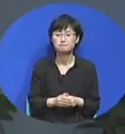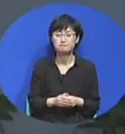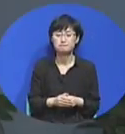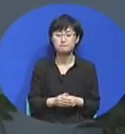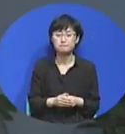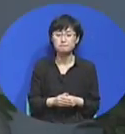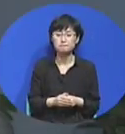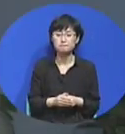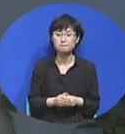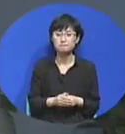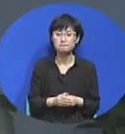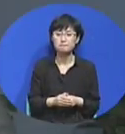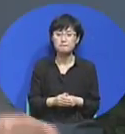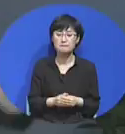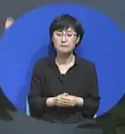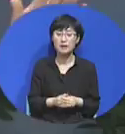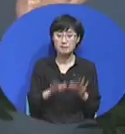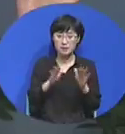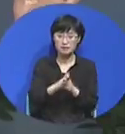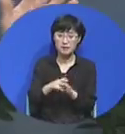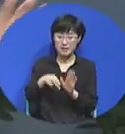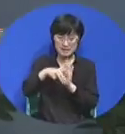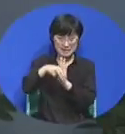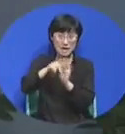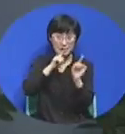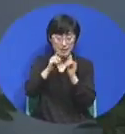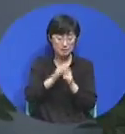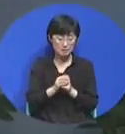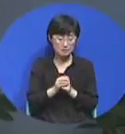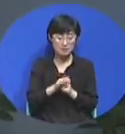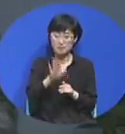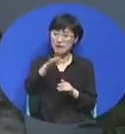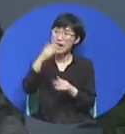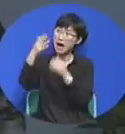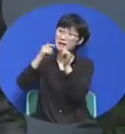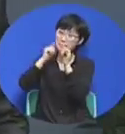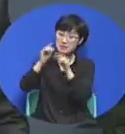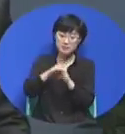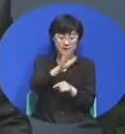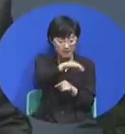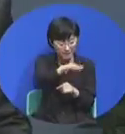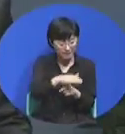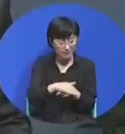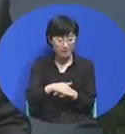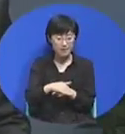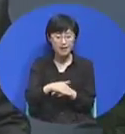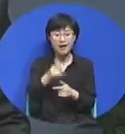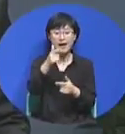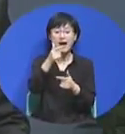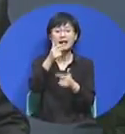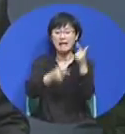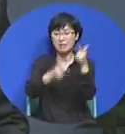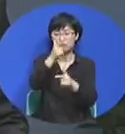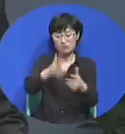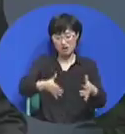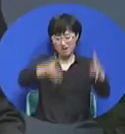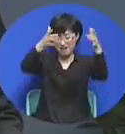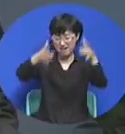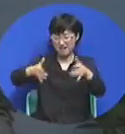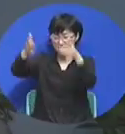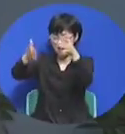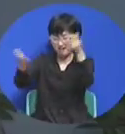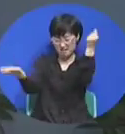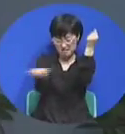say? 밤나무 상수리 나무가 다 베어도 그루터기는 남아 있게 될 거라 이랬어요. He says it will be burned again